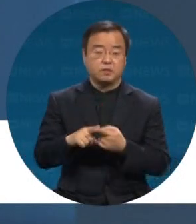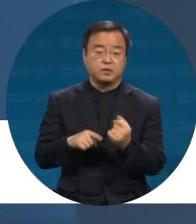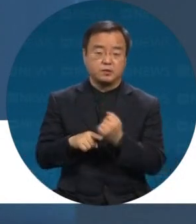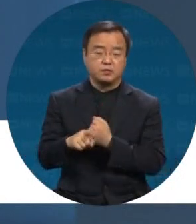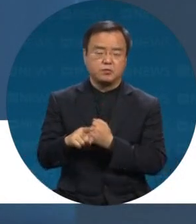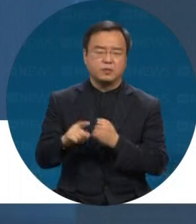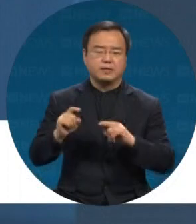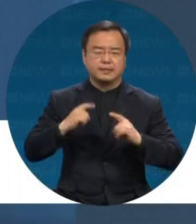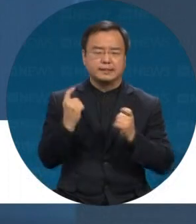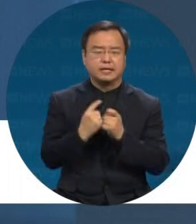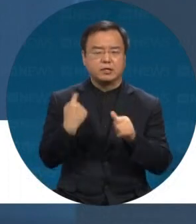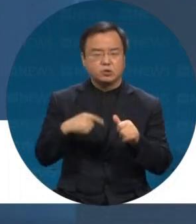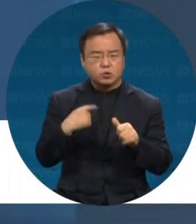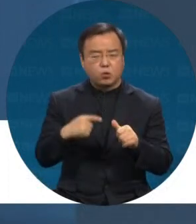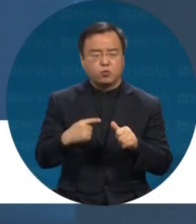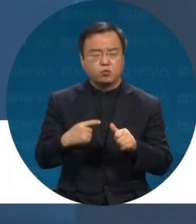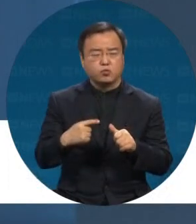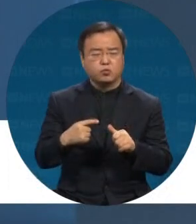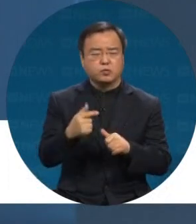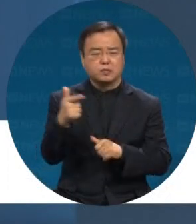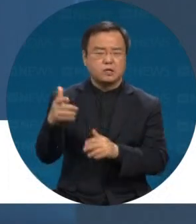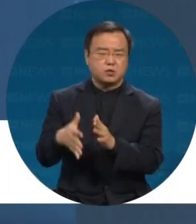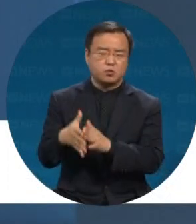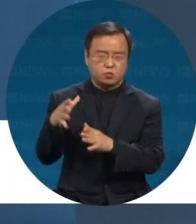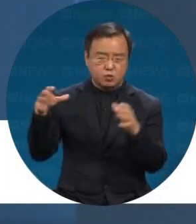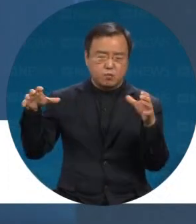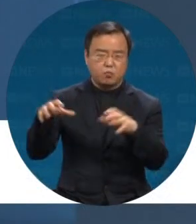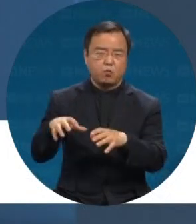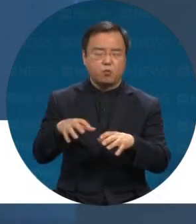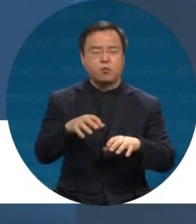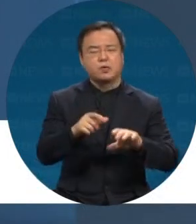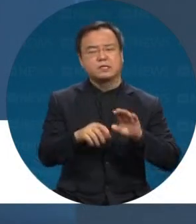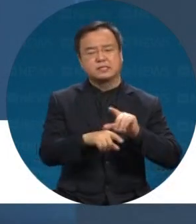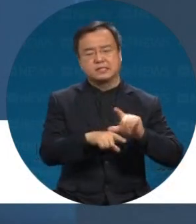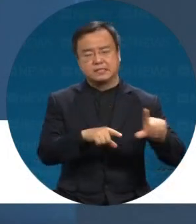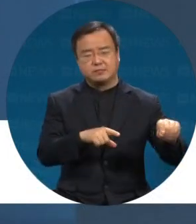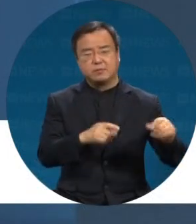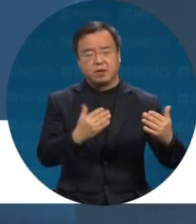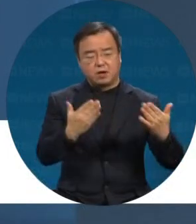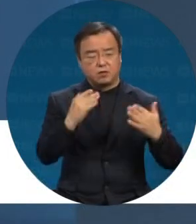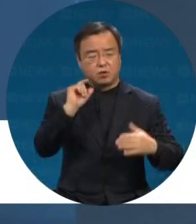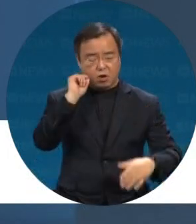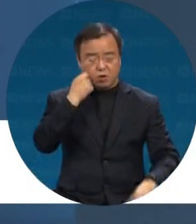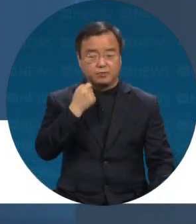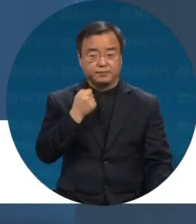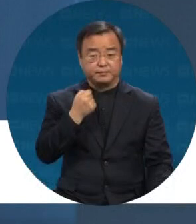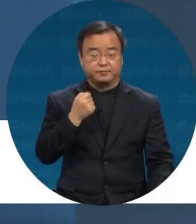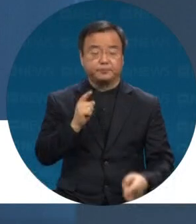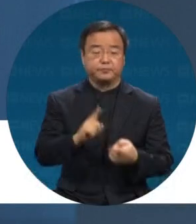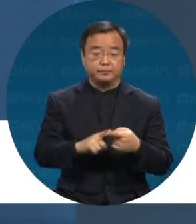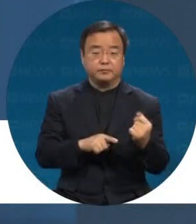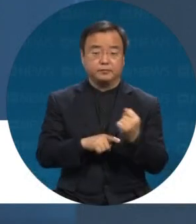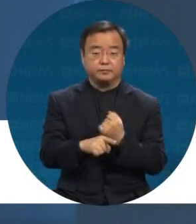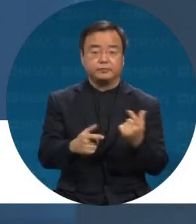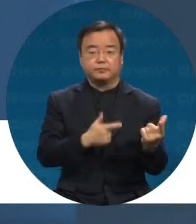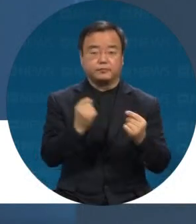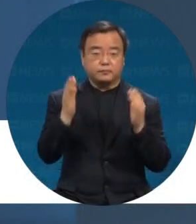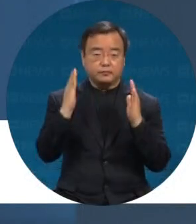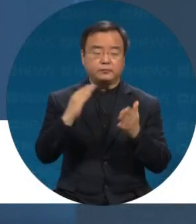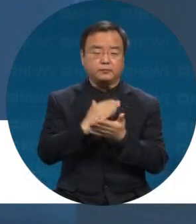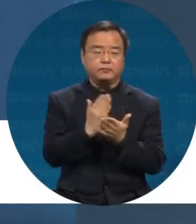다 몰려들고 농어촌고등학교는 굉장히 처합니다 그래서 적어도 공통 관복 만큼은